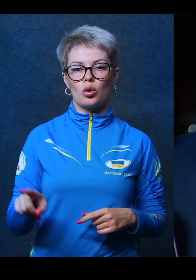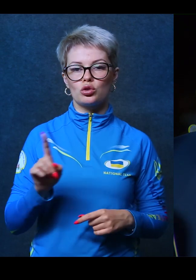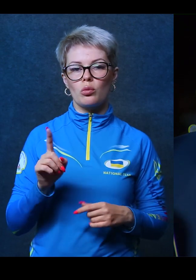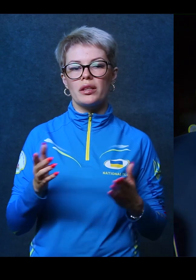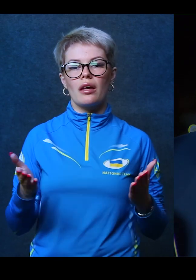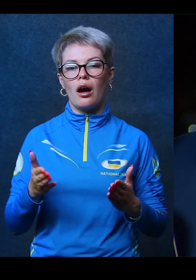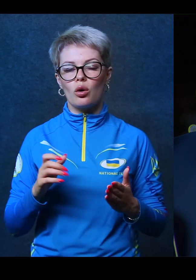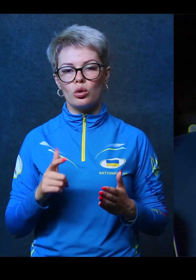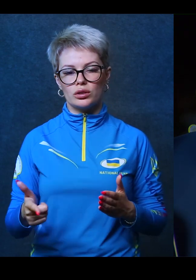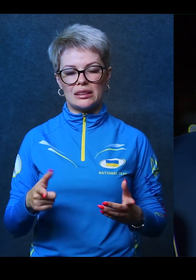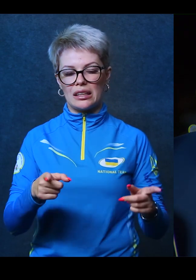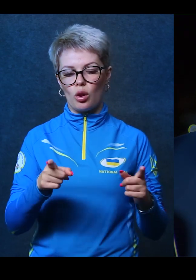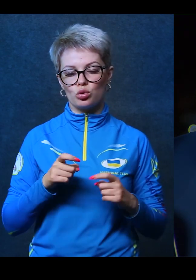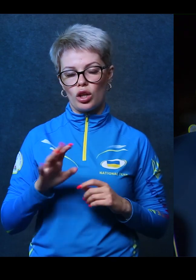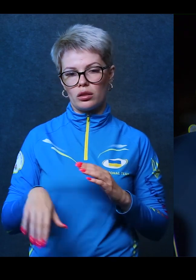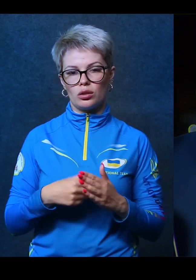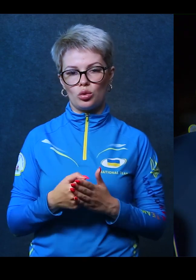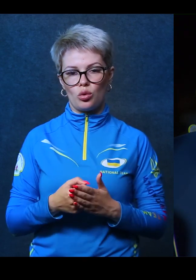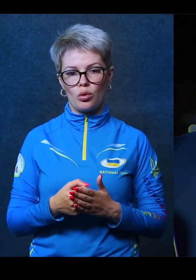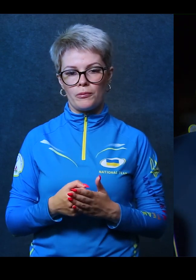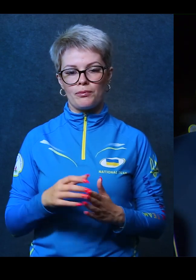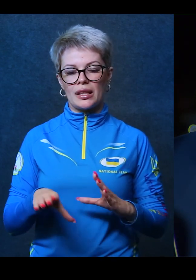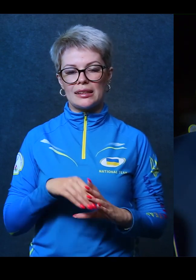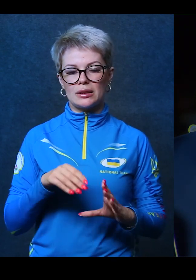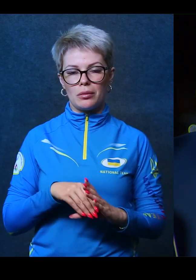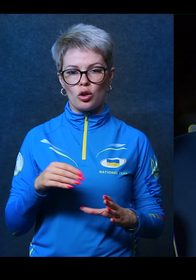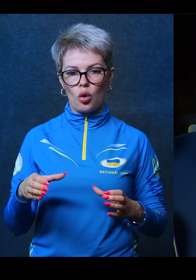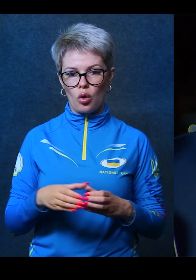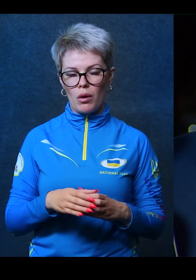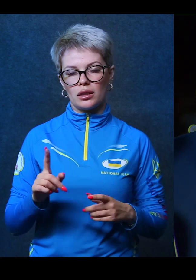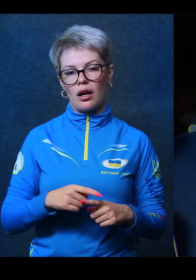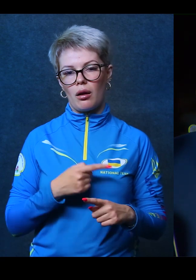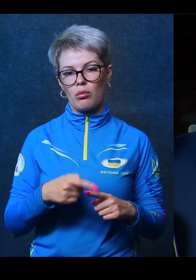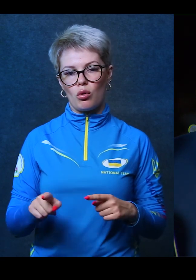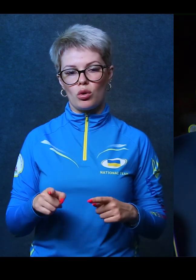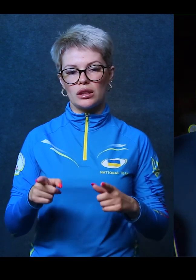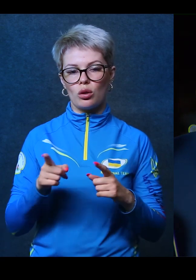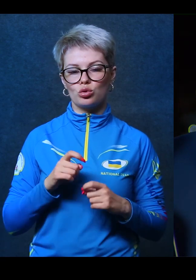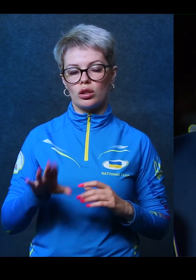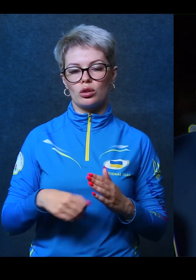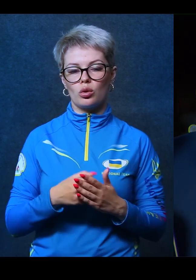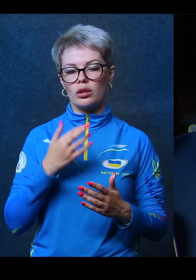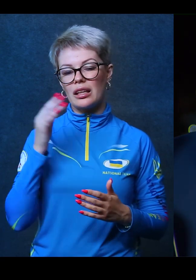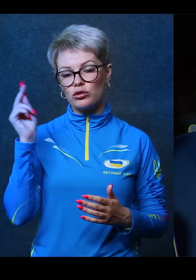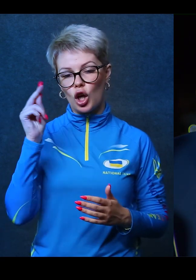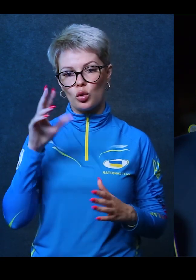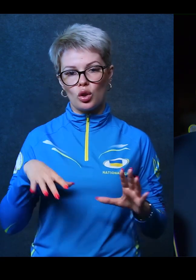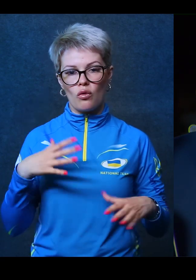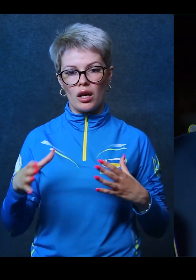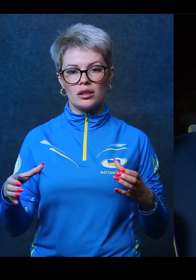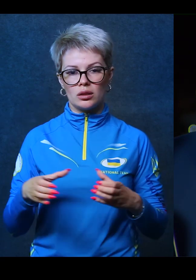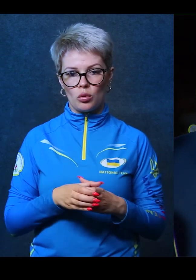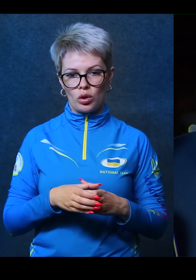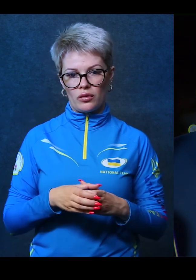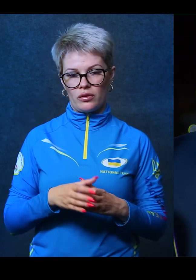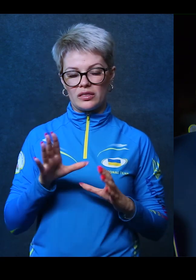вже якось залучати до збірної команди або залучати до начальних тренувальних зборів